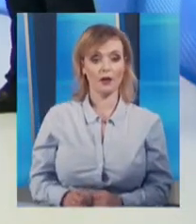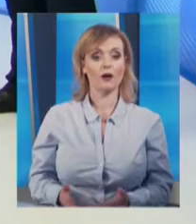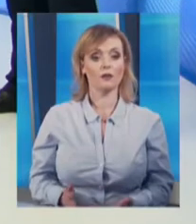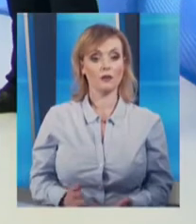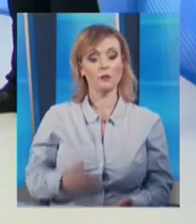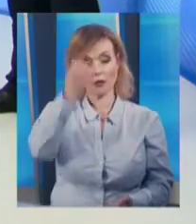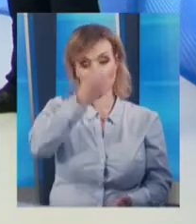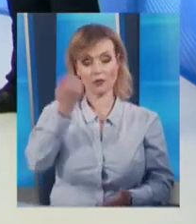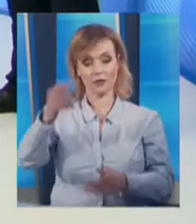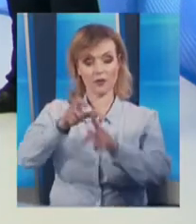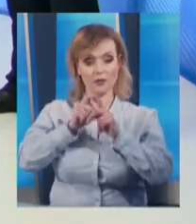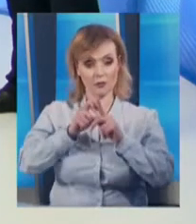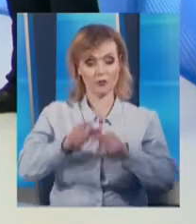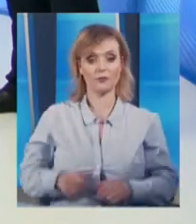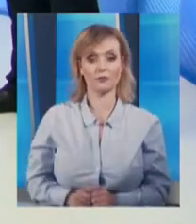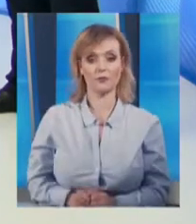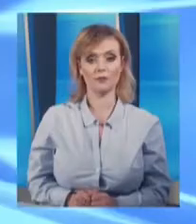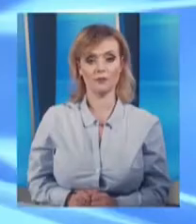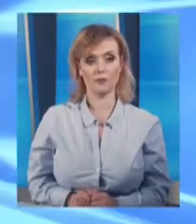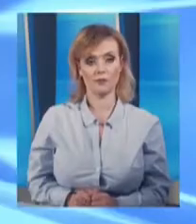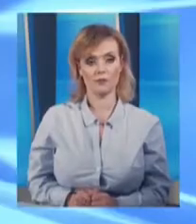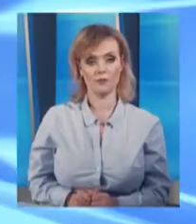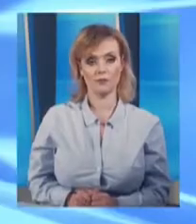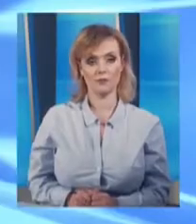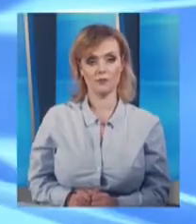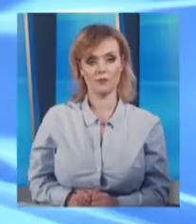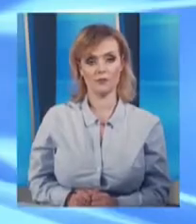mulțumesc pentru răspuns, mergem mai departe și